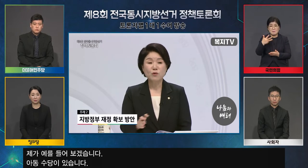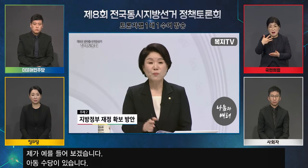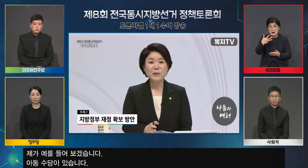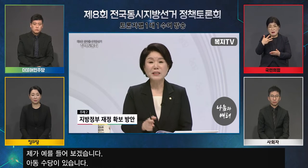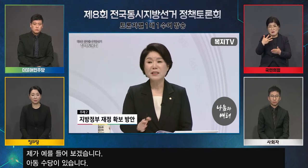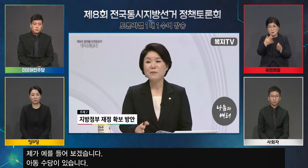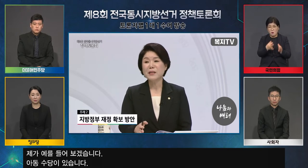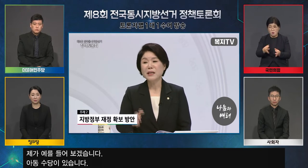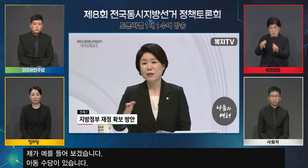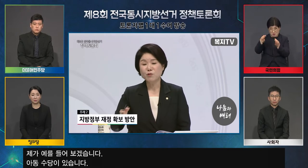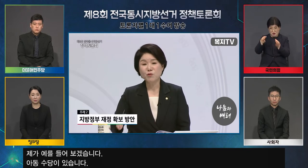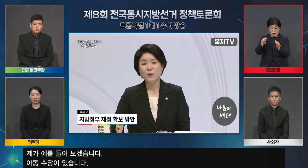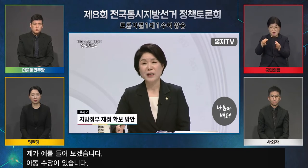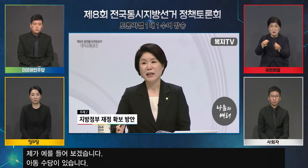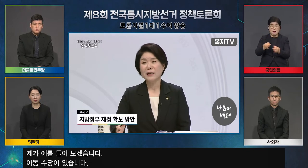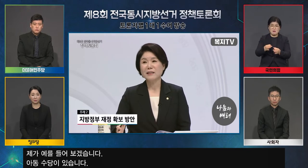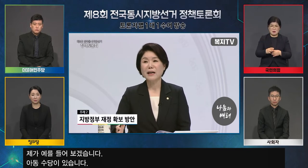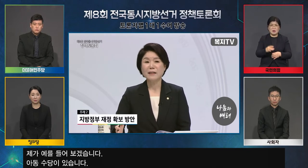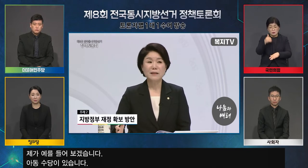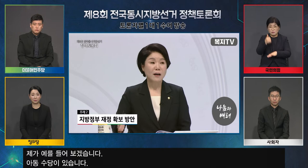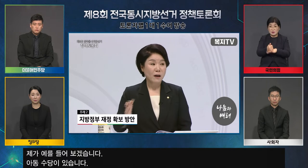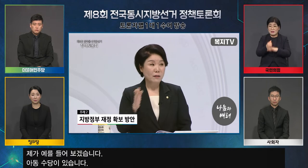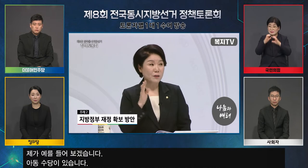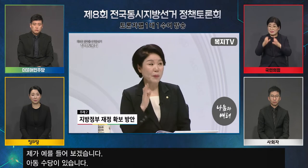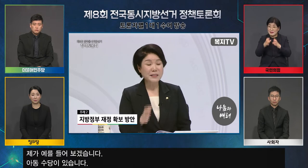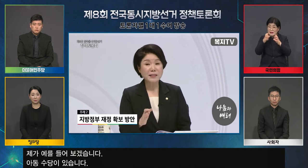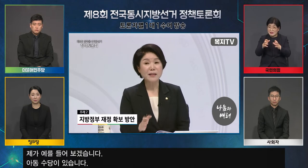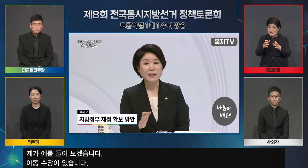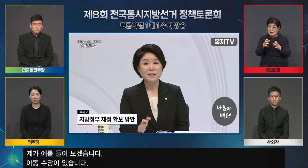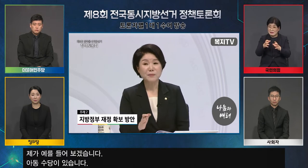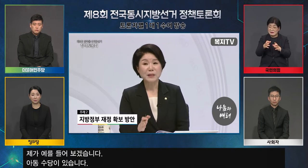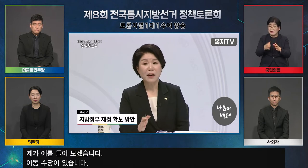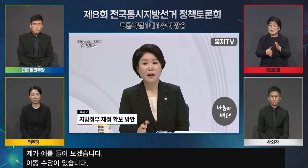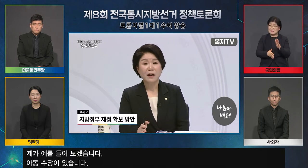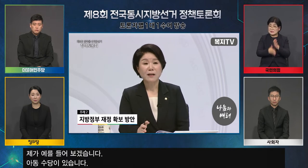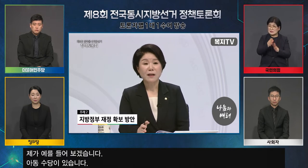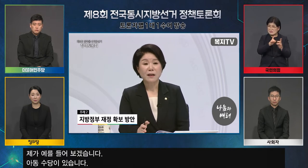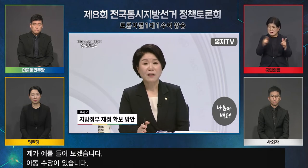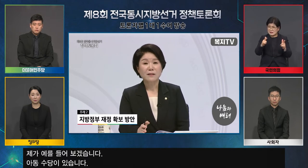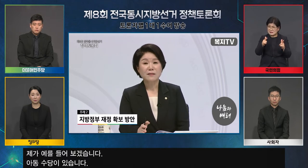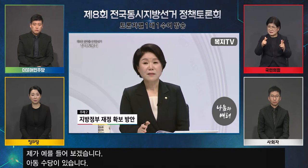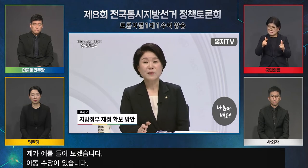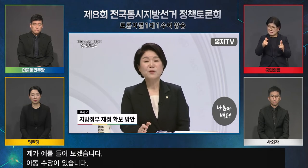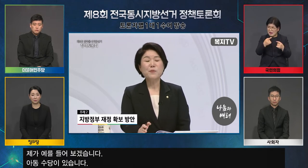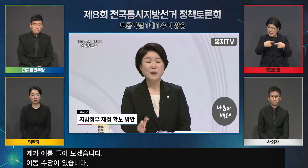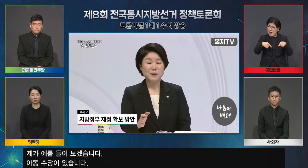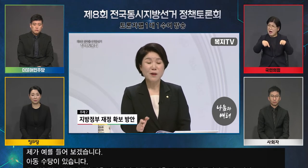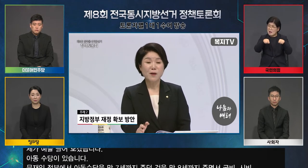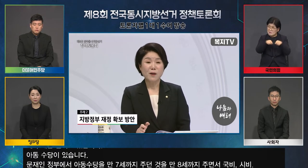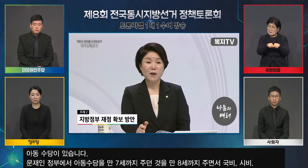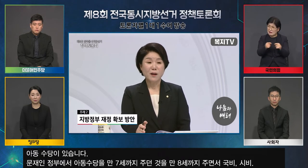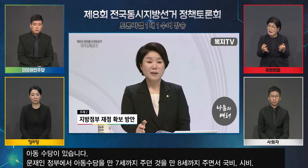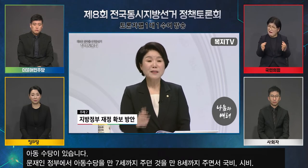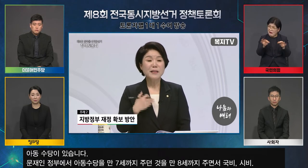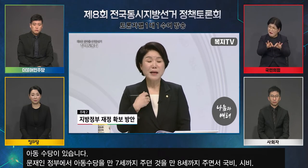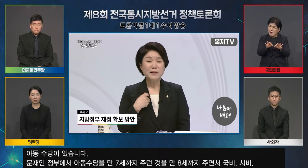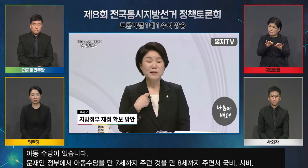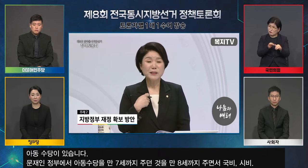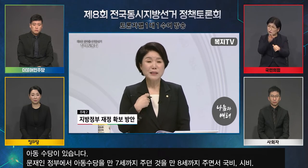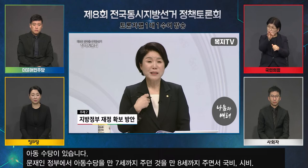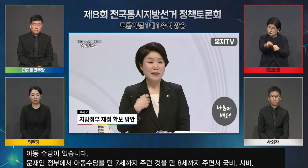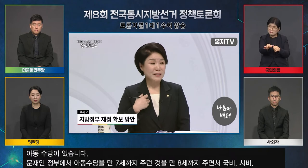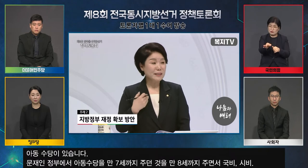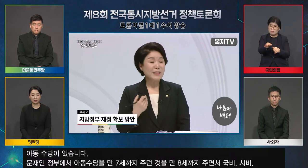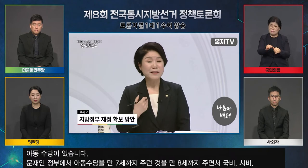국비, 시비, 구비 그러니까 그걸 매칭하게 했습니다. 그러면서 그런데